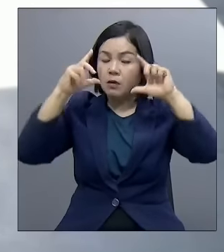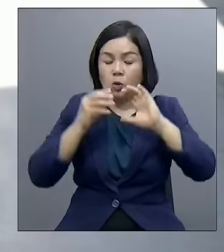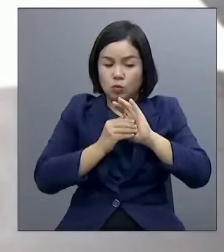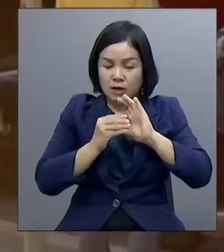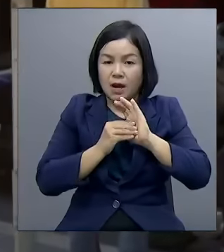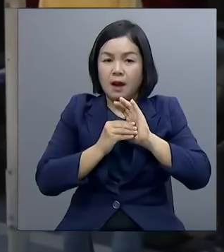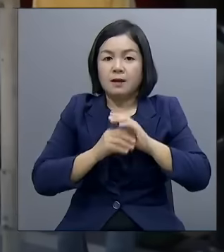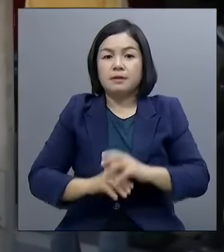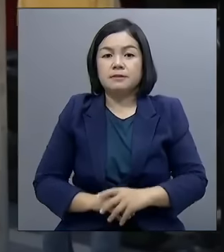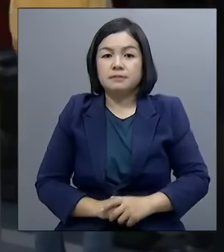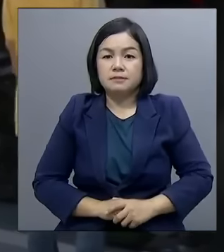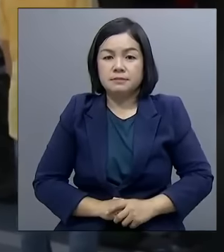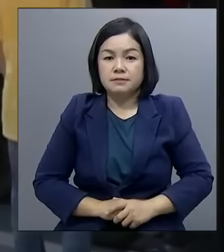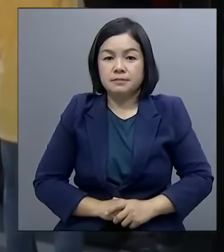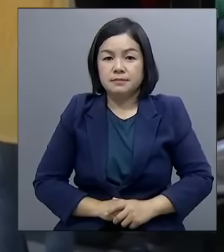ย